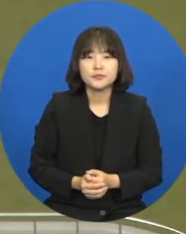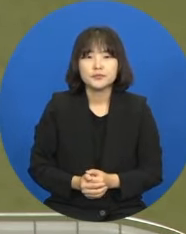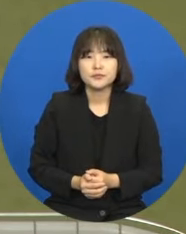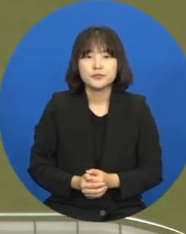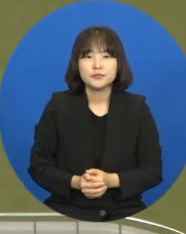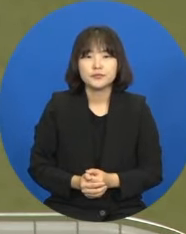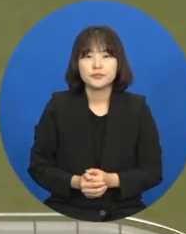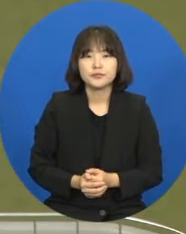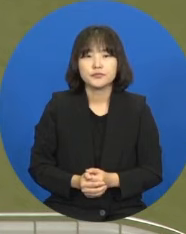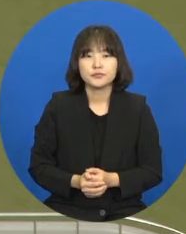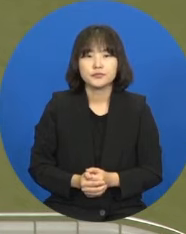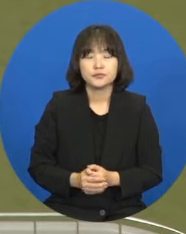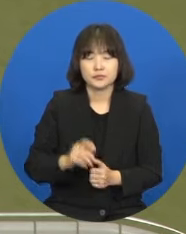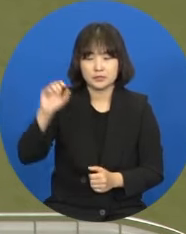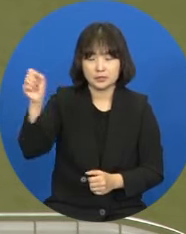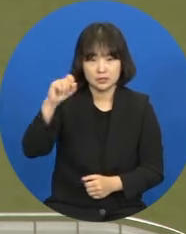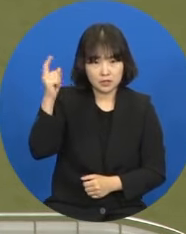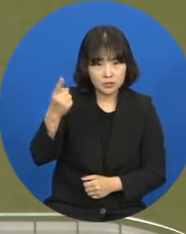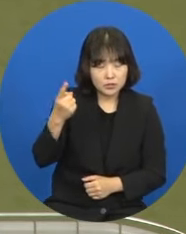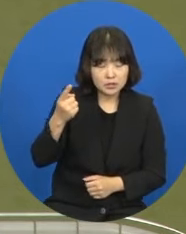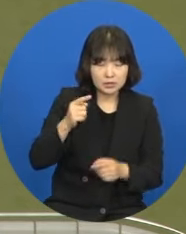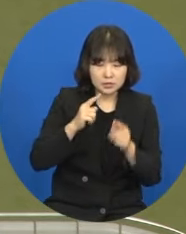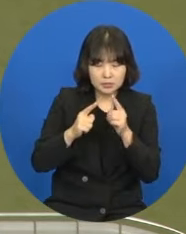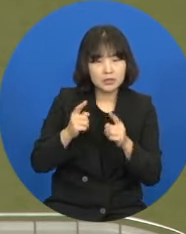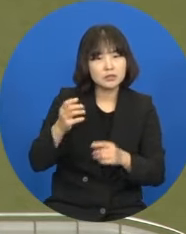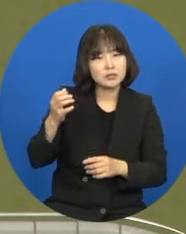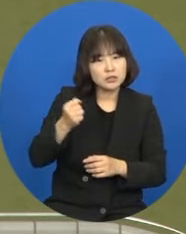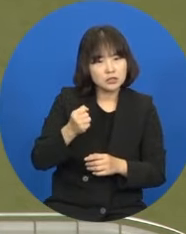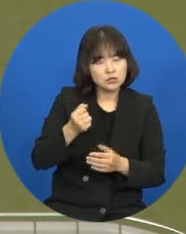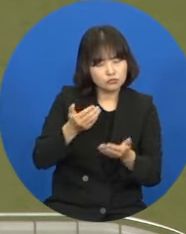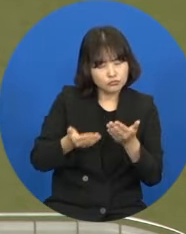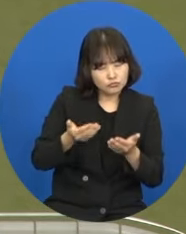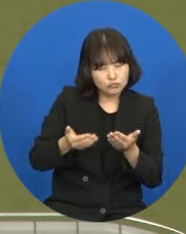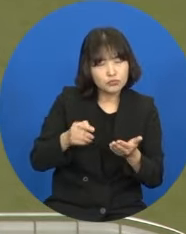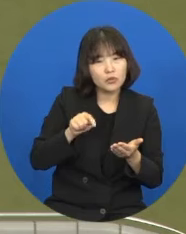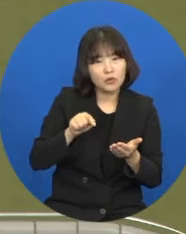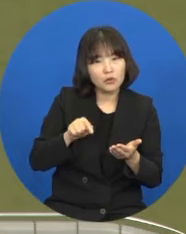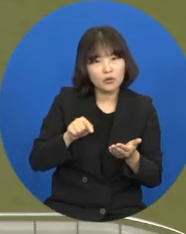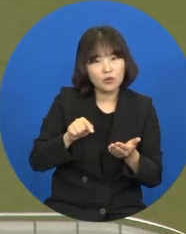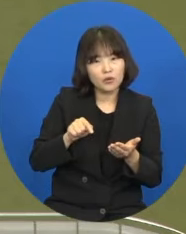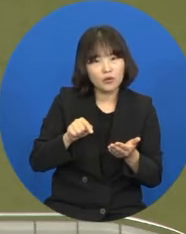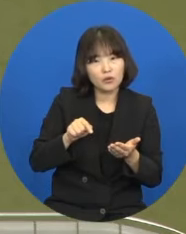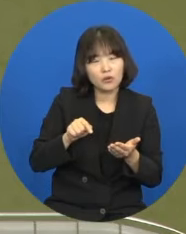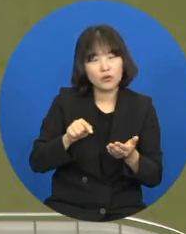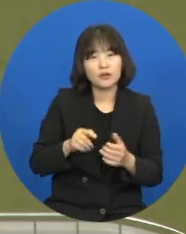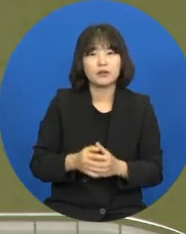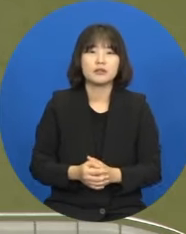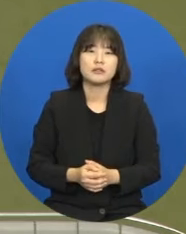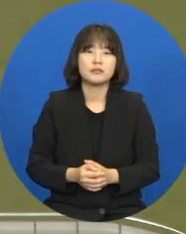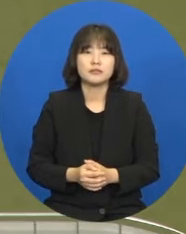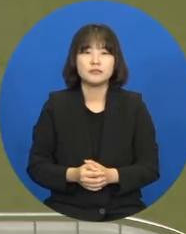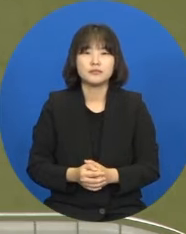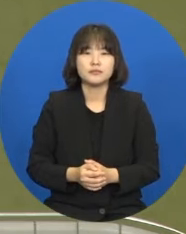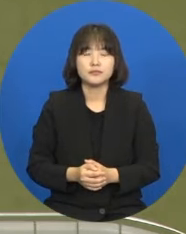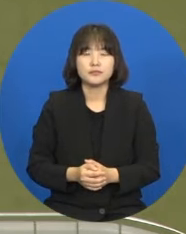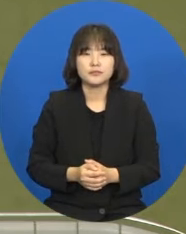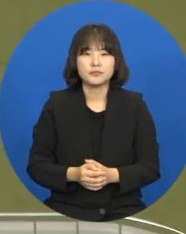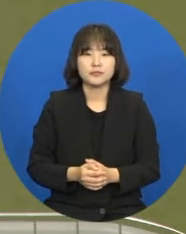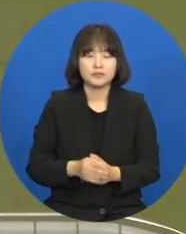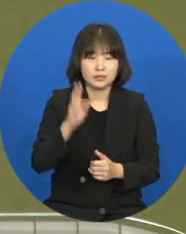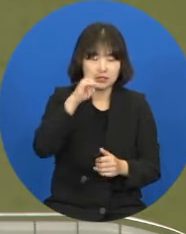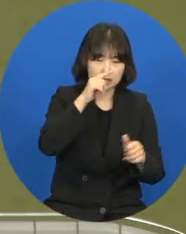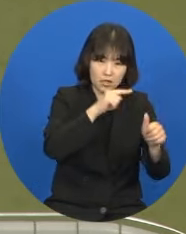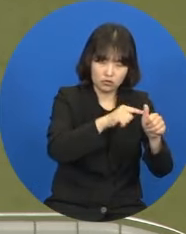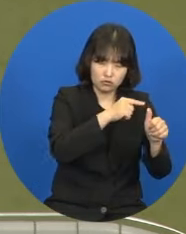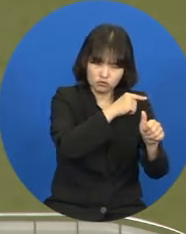있는지를 다윗이이 말씀을 가지고 분별한 것은 직접 그 사울을 죽이는